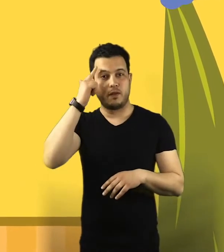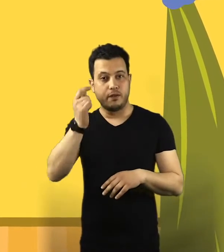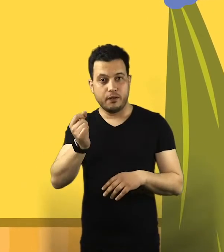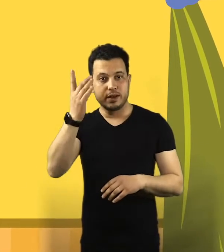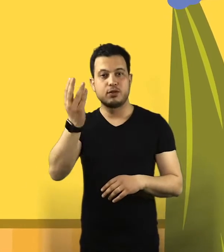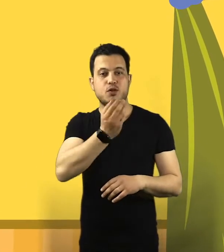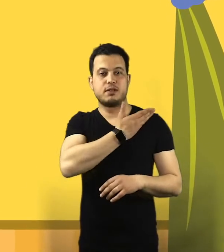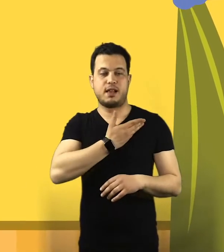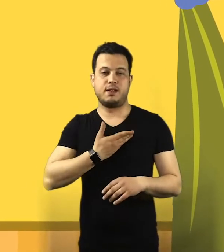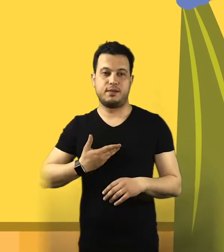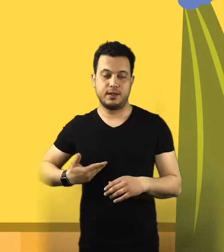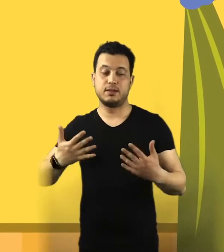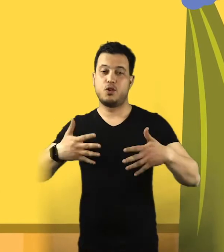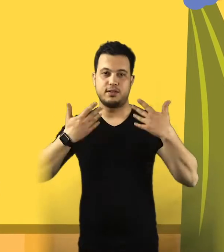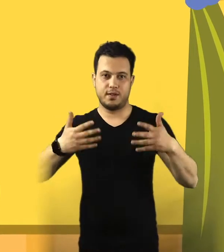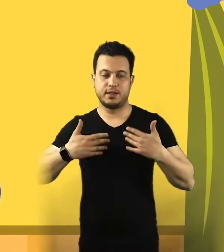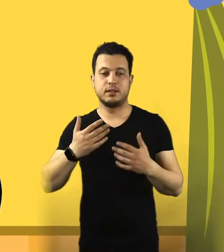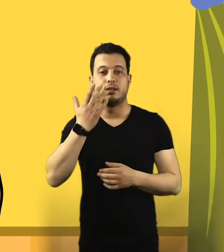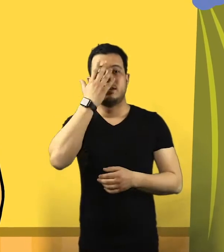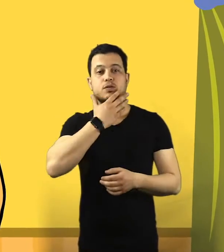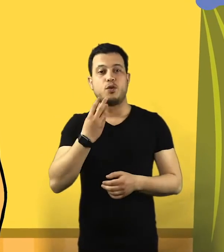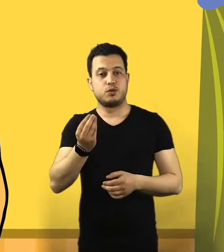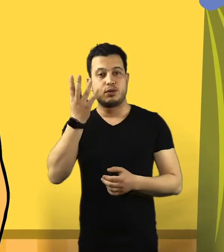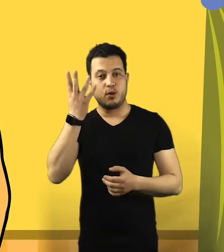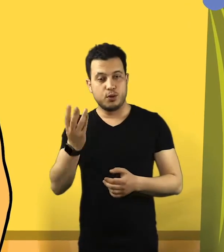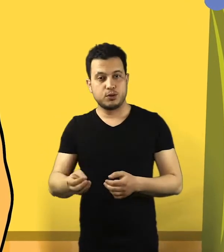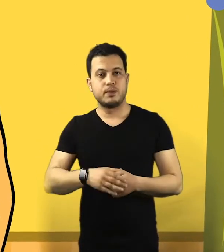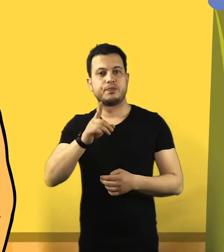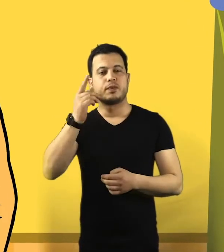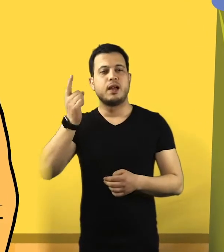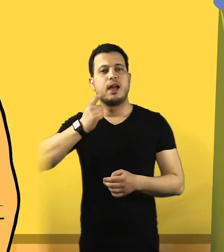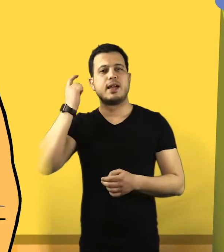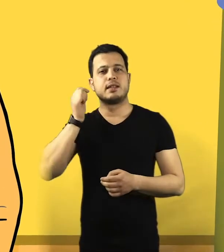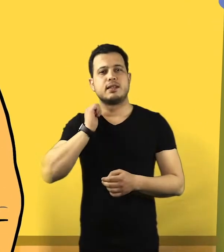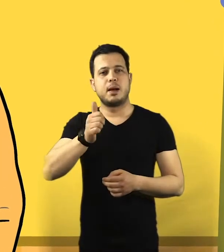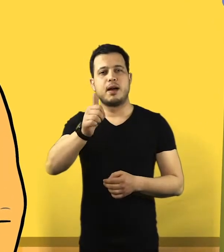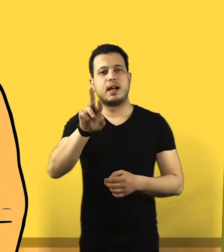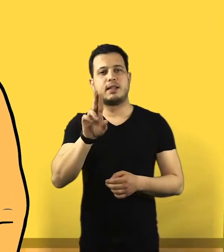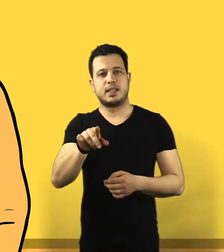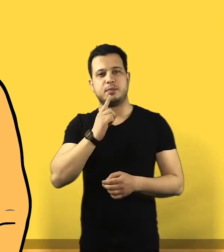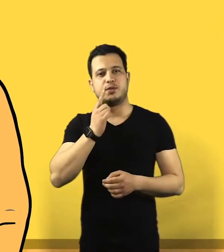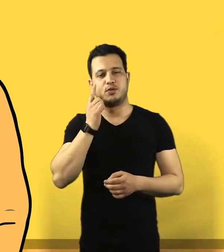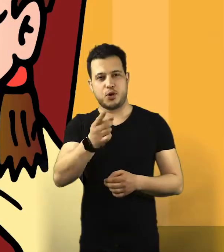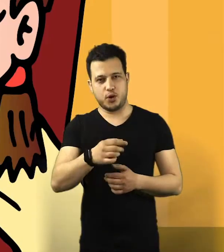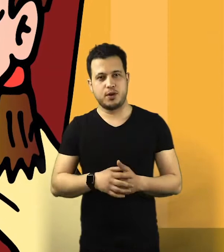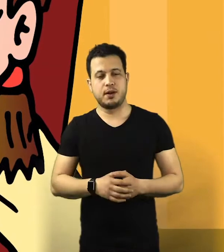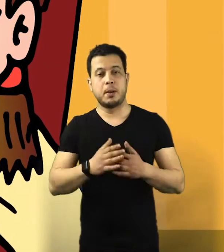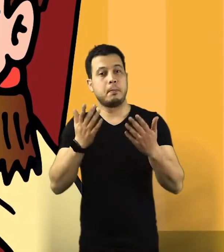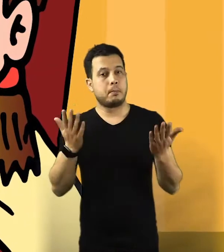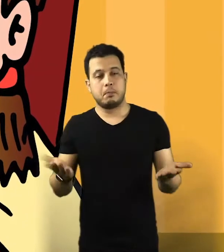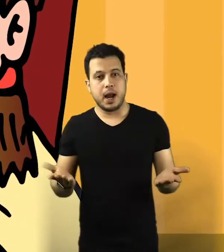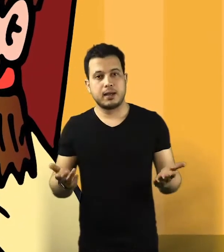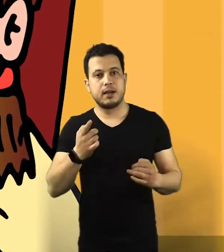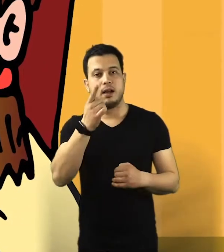sevinmiş gibiydi Ne güzel olur bey Tıpkı eski zamanlarda olduğu gibi Peki